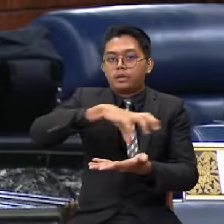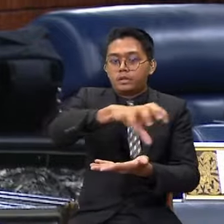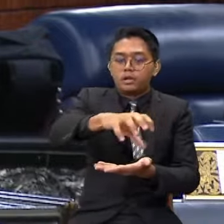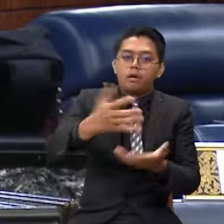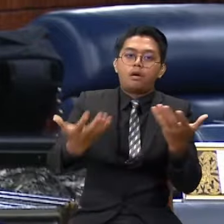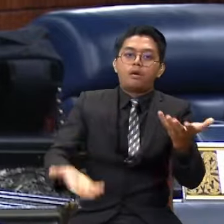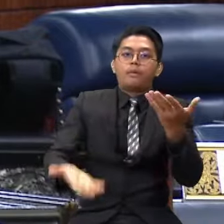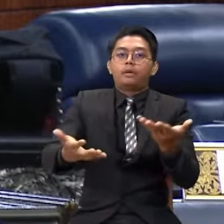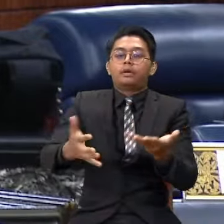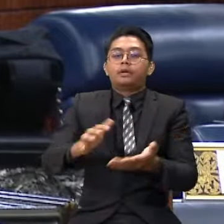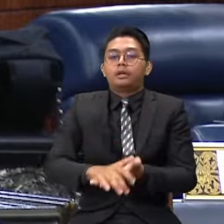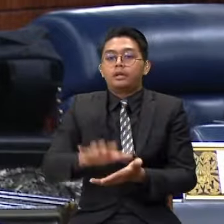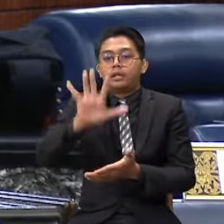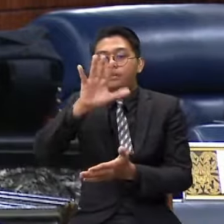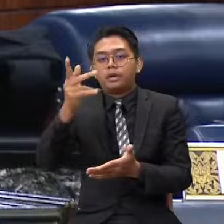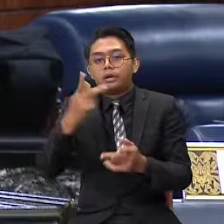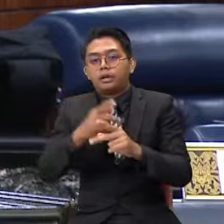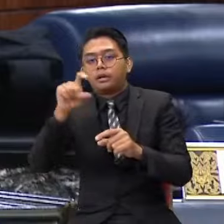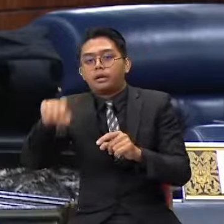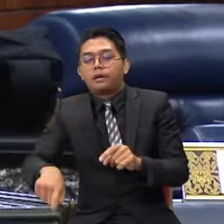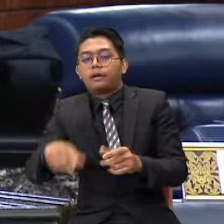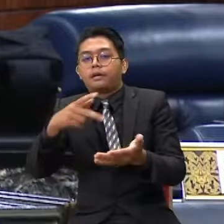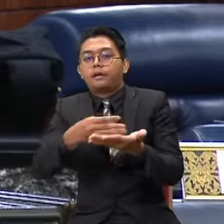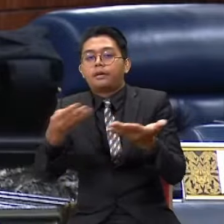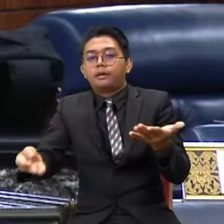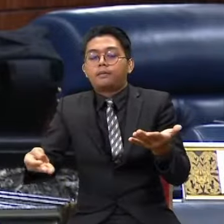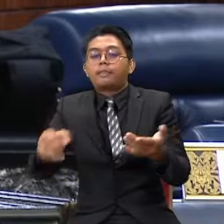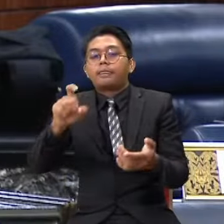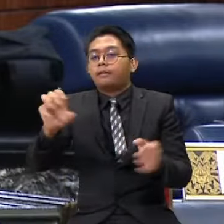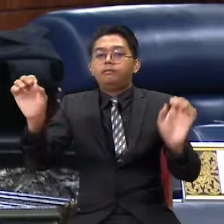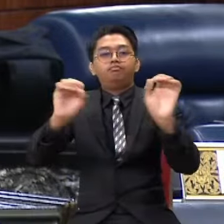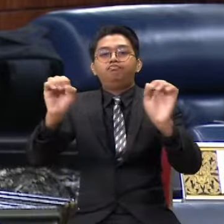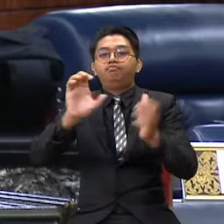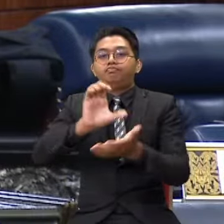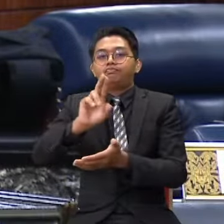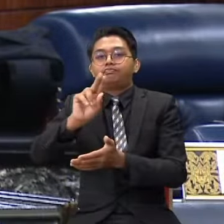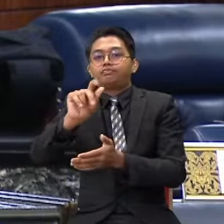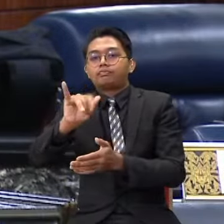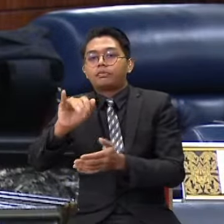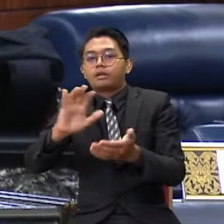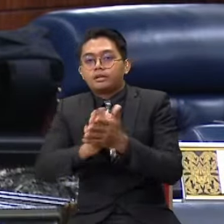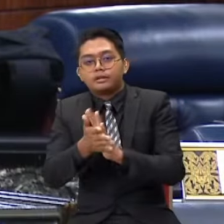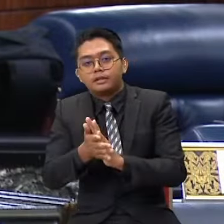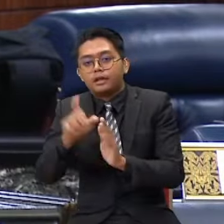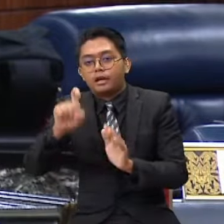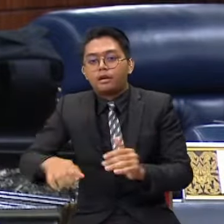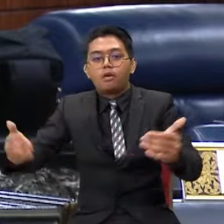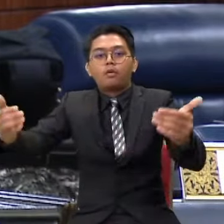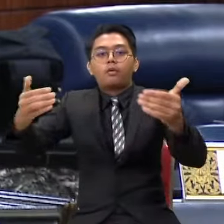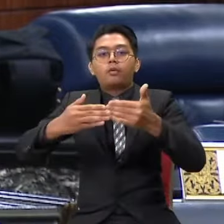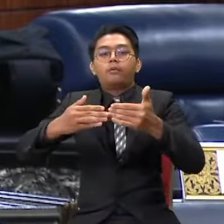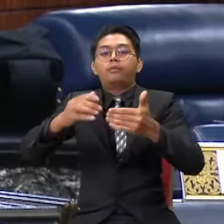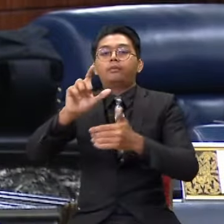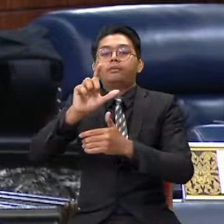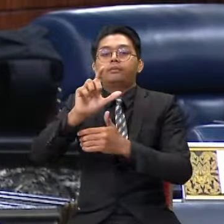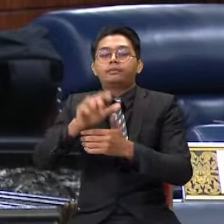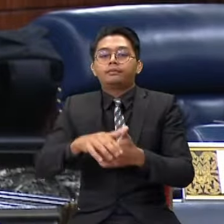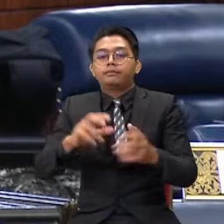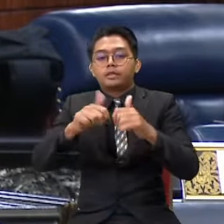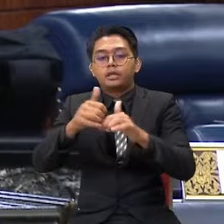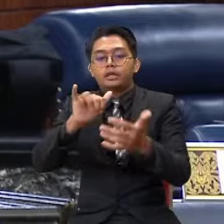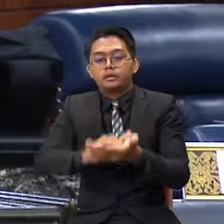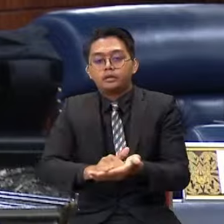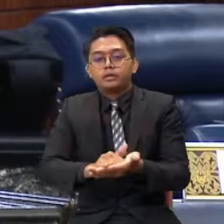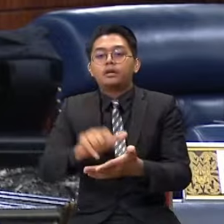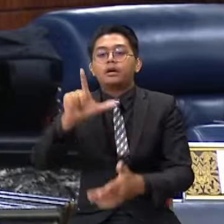kepadaungkali kita tidak kenakan Cukai jadi kita kena tutupkan Loop Ho ini kita kenakan lvgt